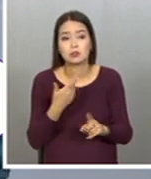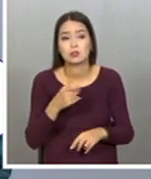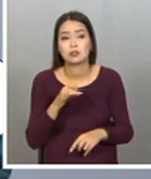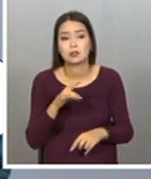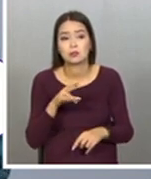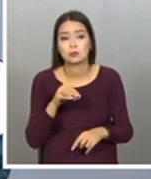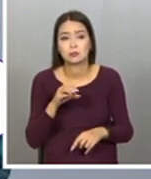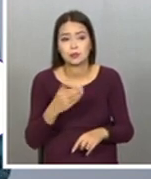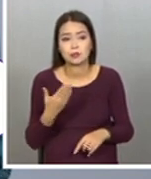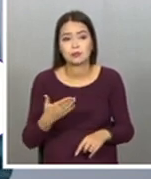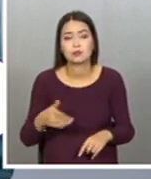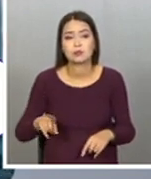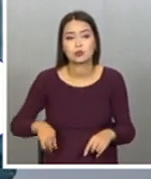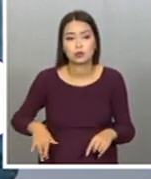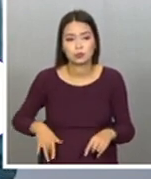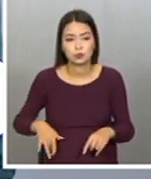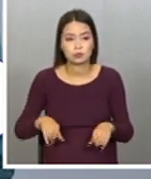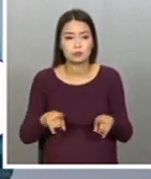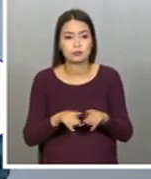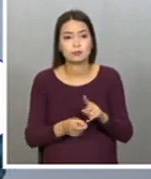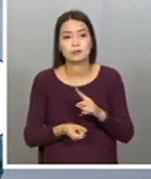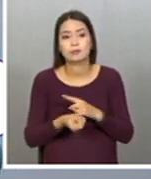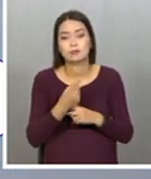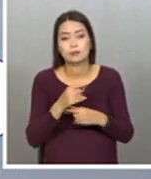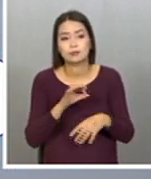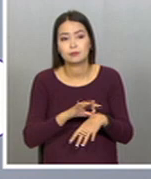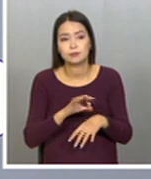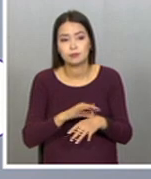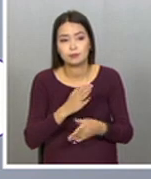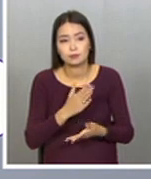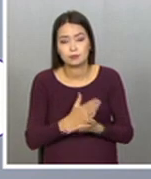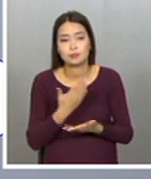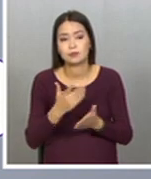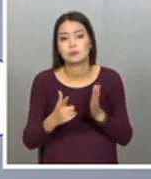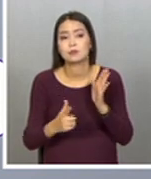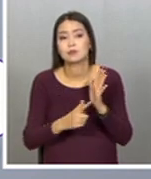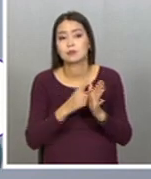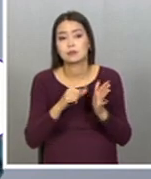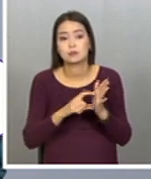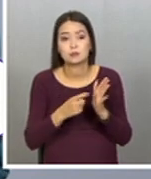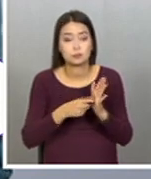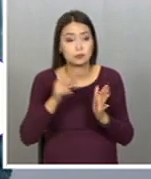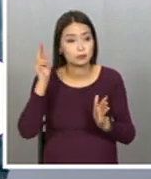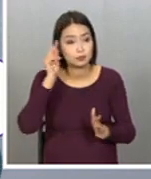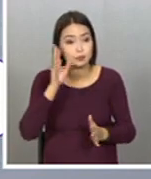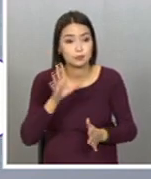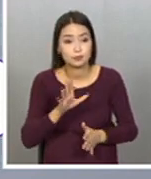вирус арқылы жұғады. Вирусты да сіздер 7-ші сыныпта таныстыңыздар,